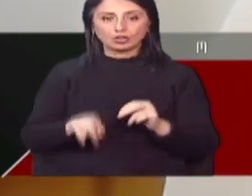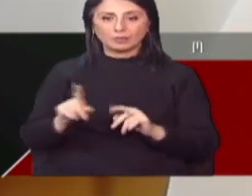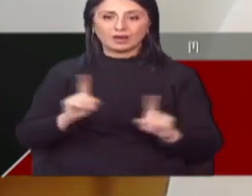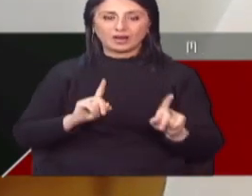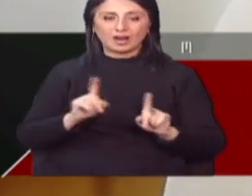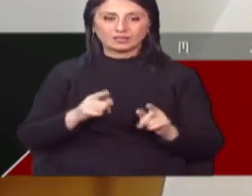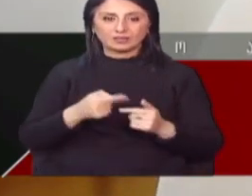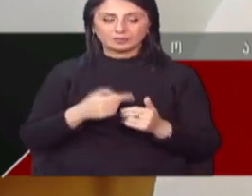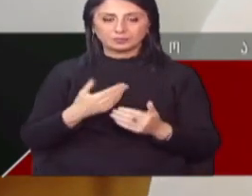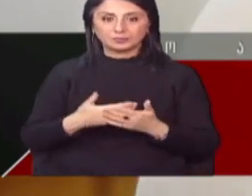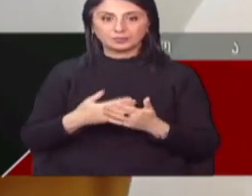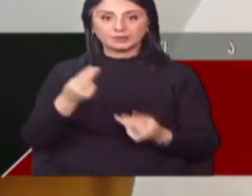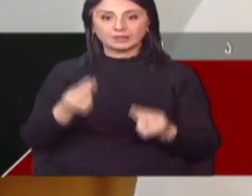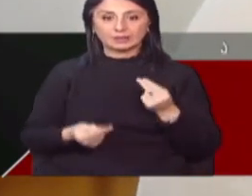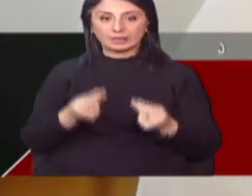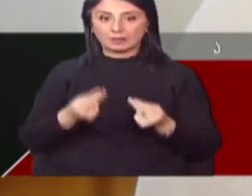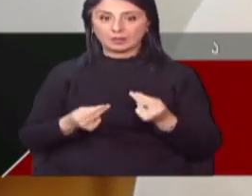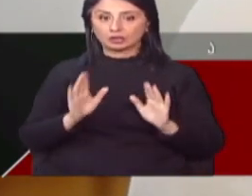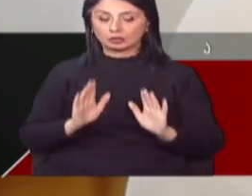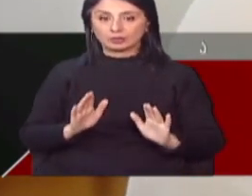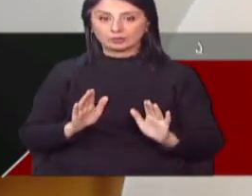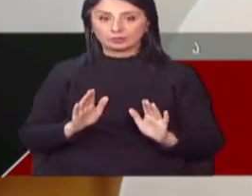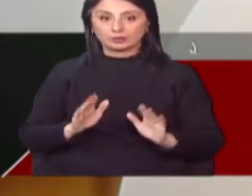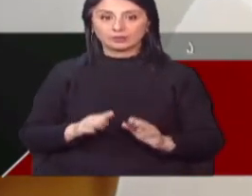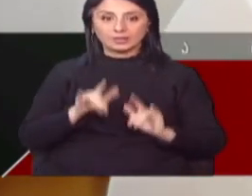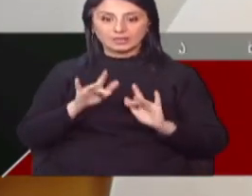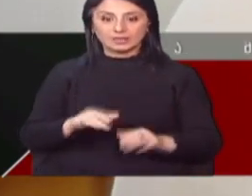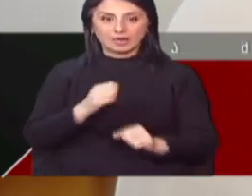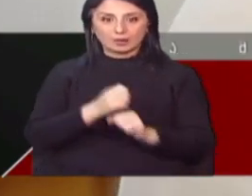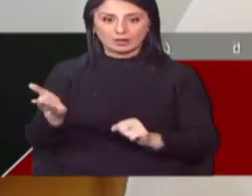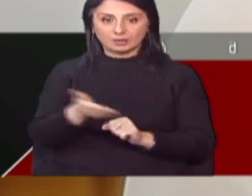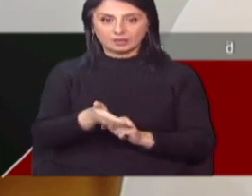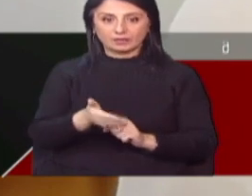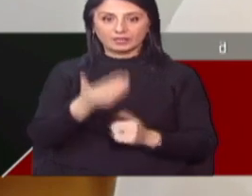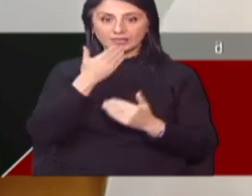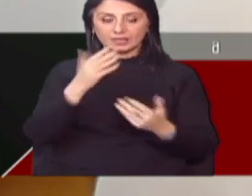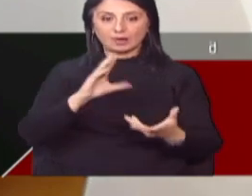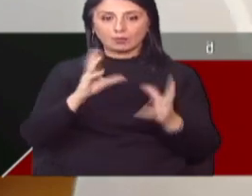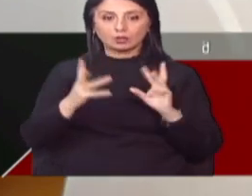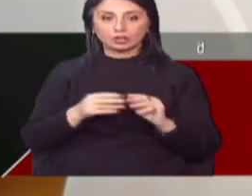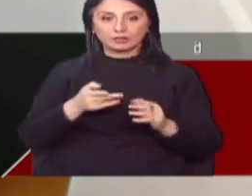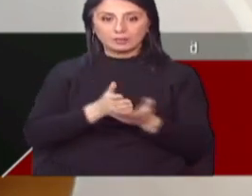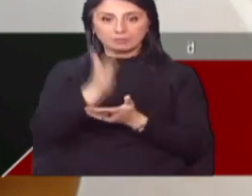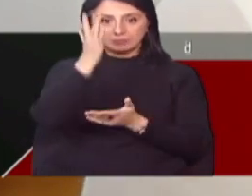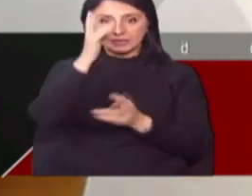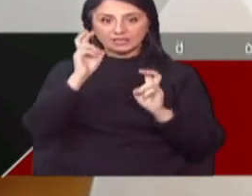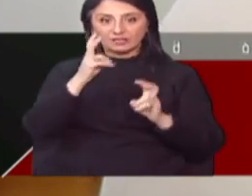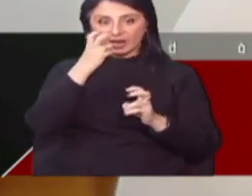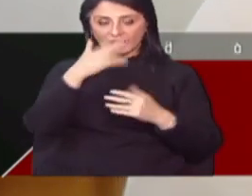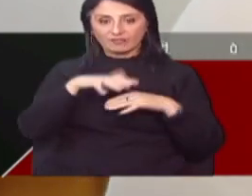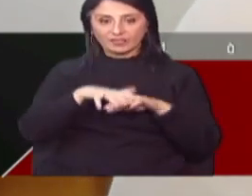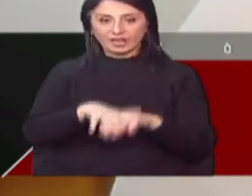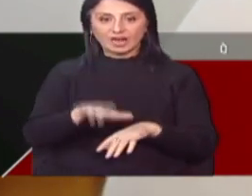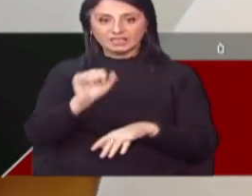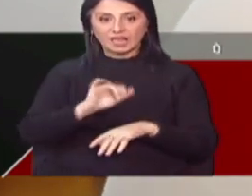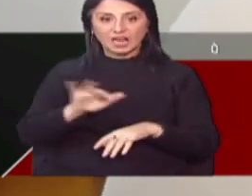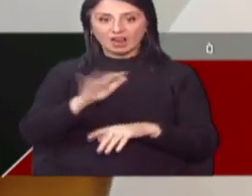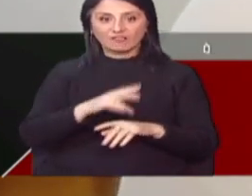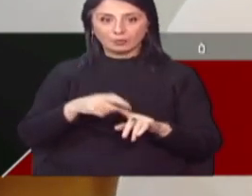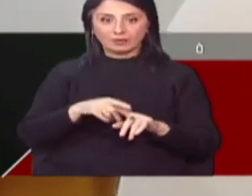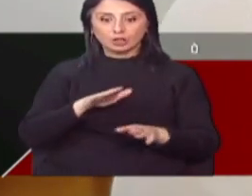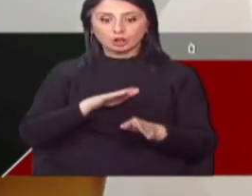რაღაცა თამაშობანას და საქმეა გასაკეთებელი რომ საბოლოო ჯამში მიზანს რასაც ქვია ევროინტეგრაცია და